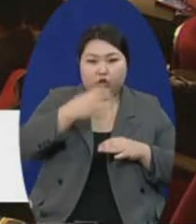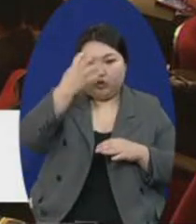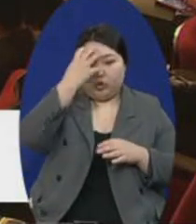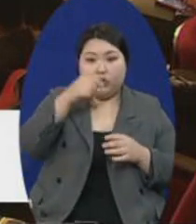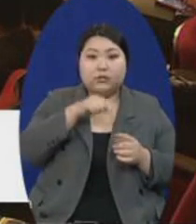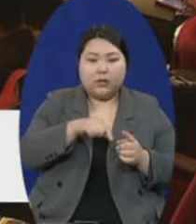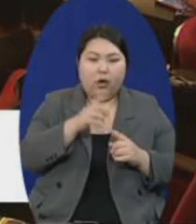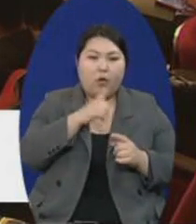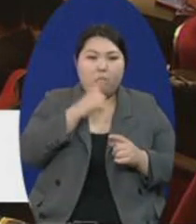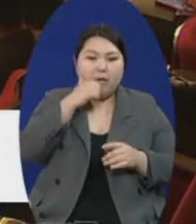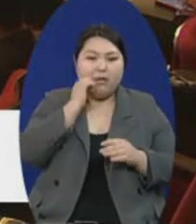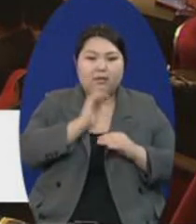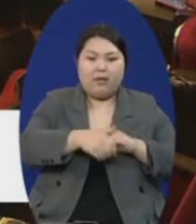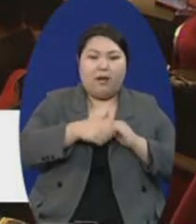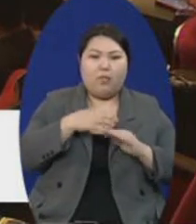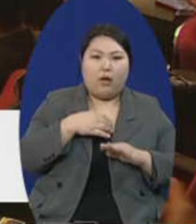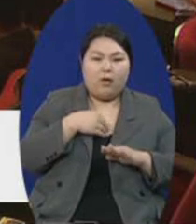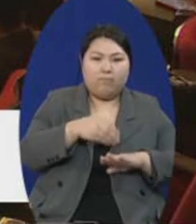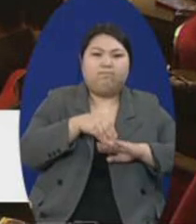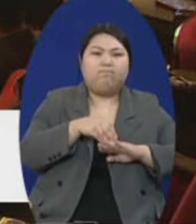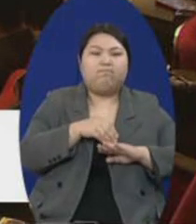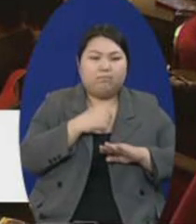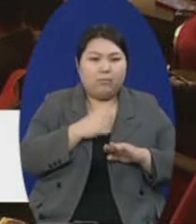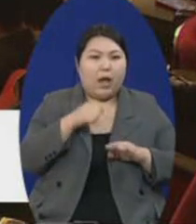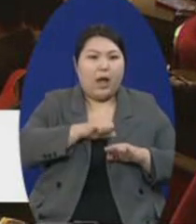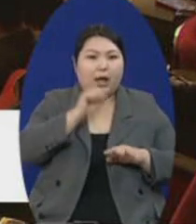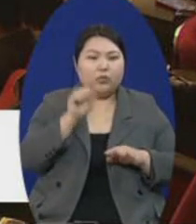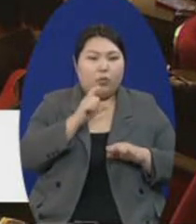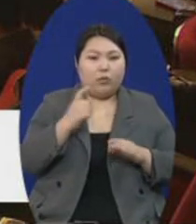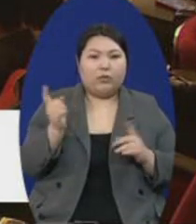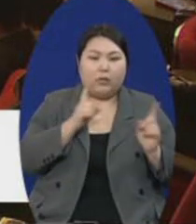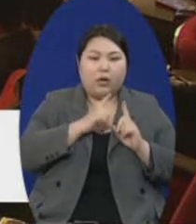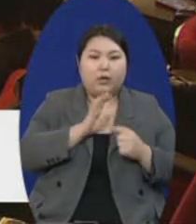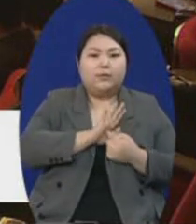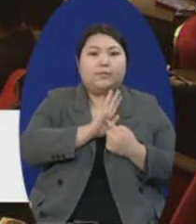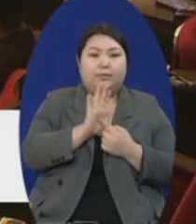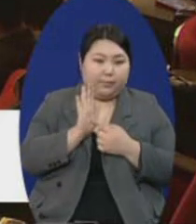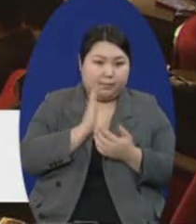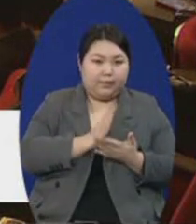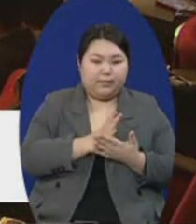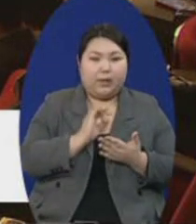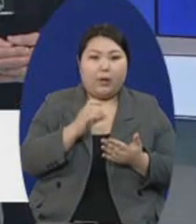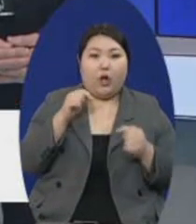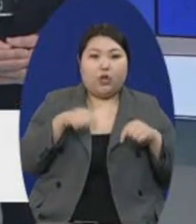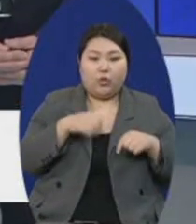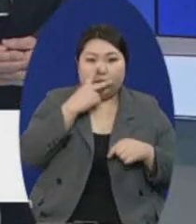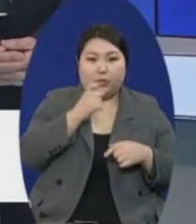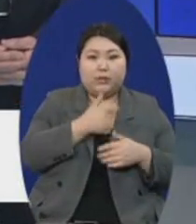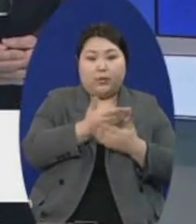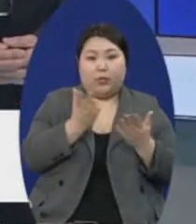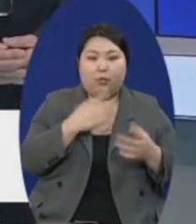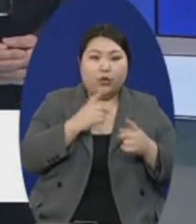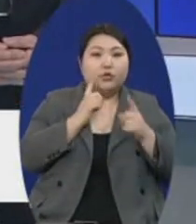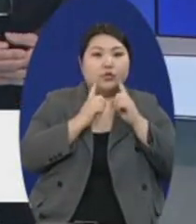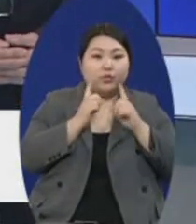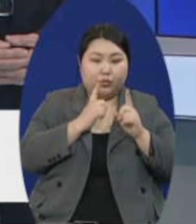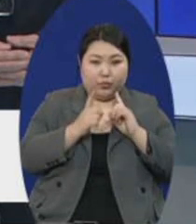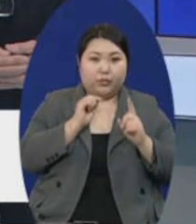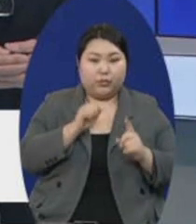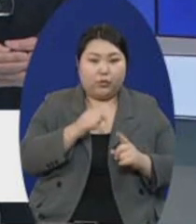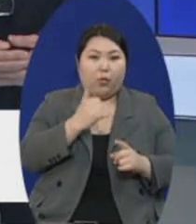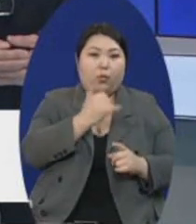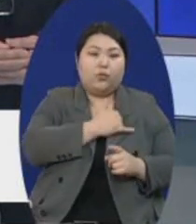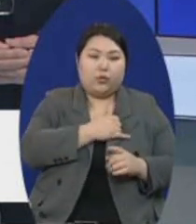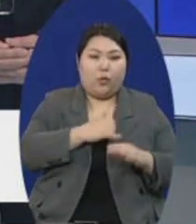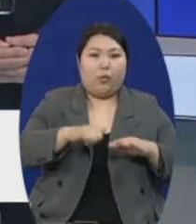даасан тогтолцоог бий болгох асуудлаар одоо талууд байр сууриа илэрхийлж байгаа юм. За одоо үзэгч та бүхэнд зөвлөлтөх зөвлөлийн